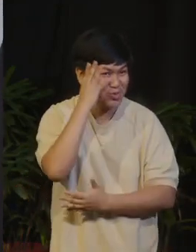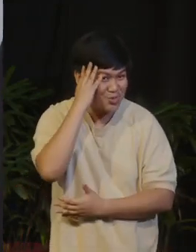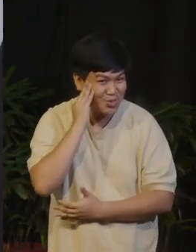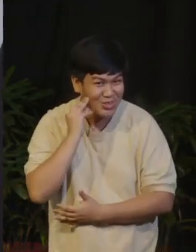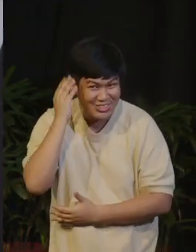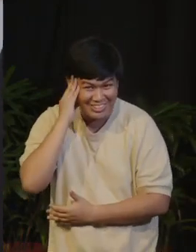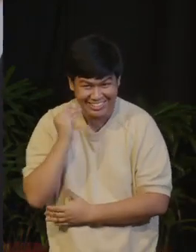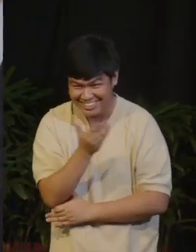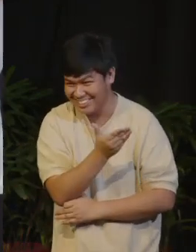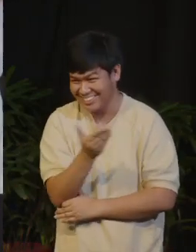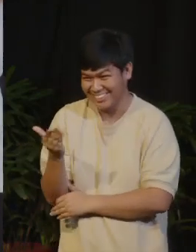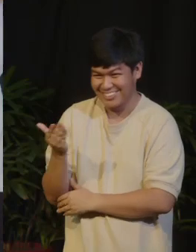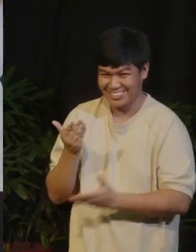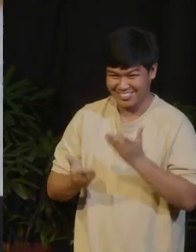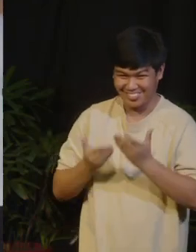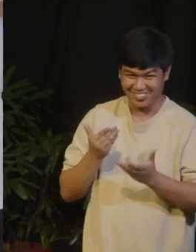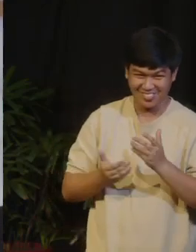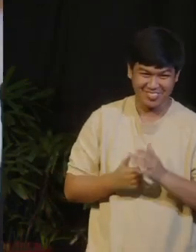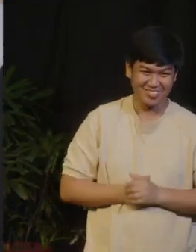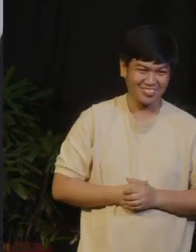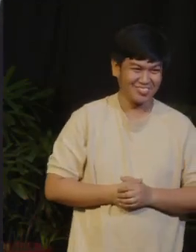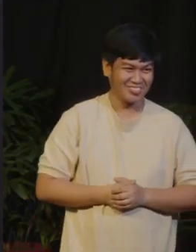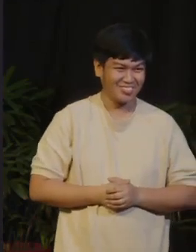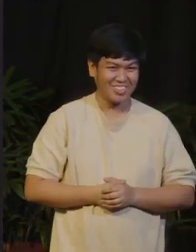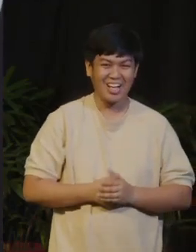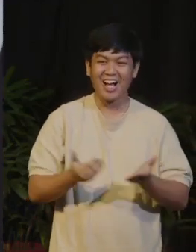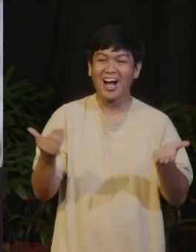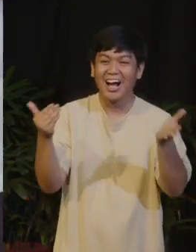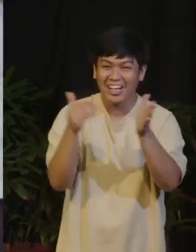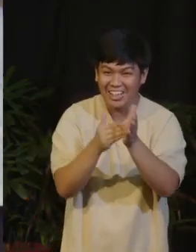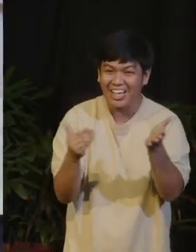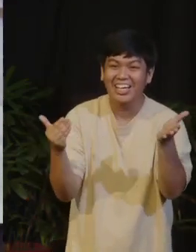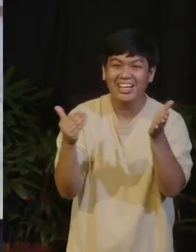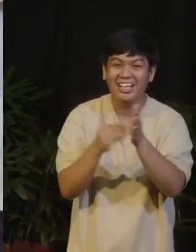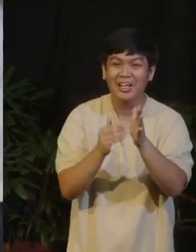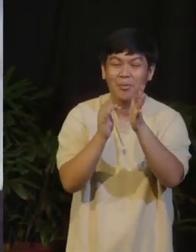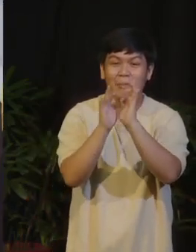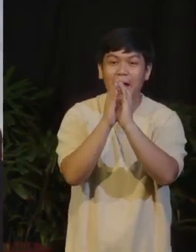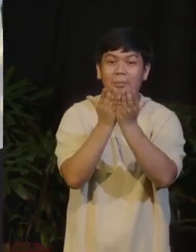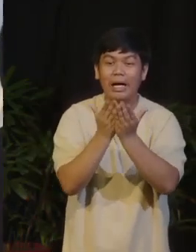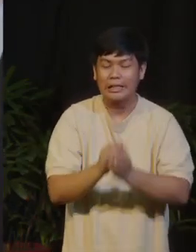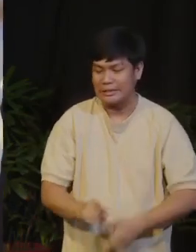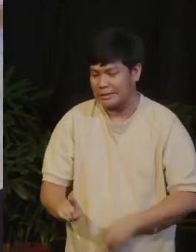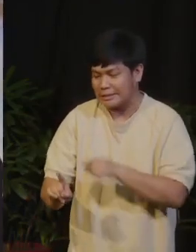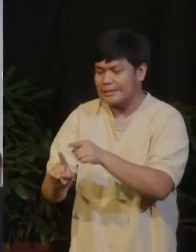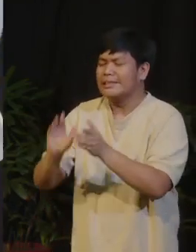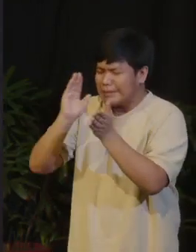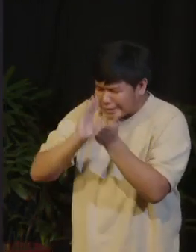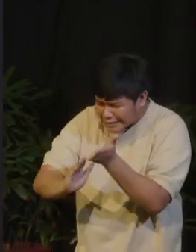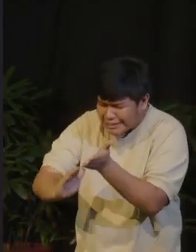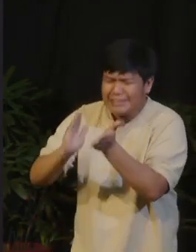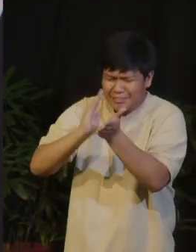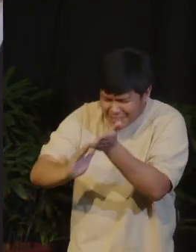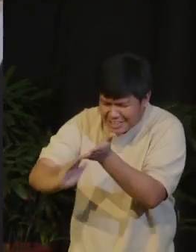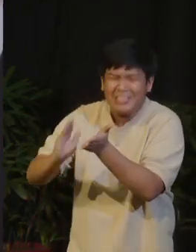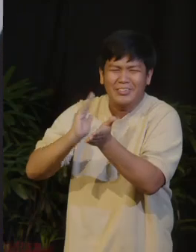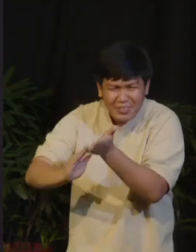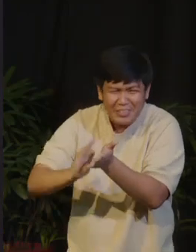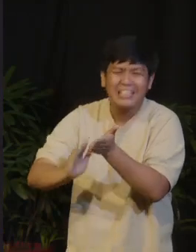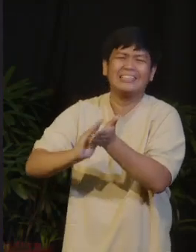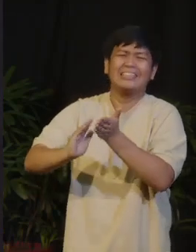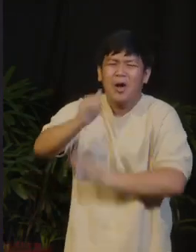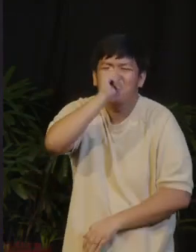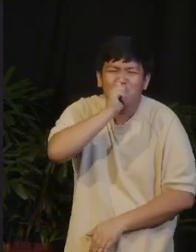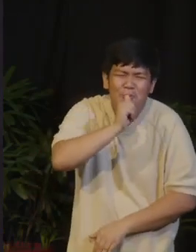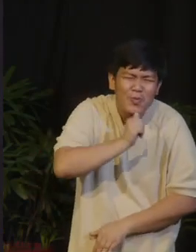isa't isa. No? Kaya nga ang paulit-ulit na sinasabi sa Biblia, forgive one another, forgive one another, bear with